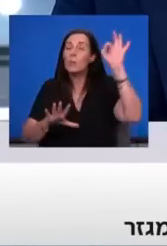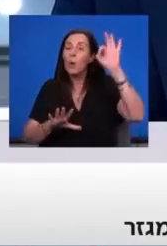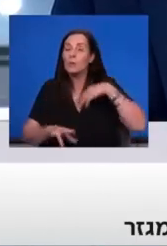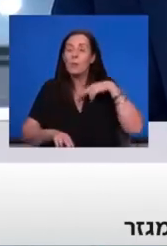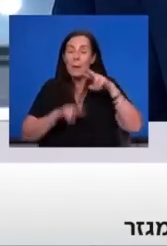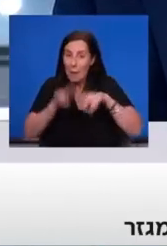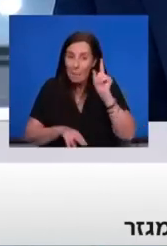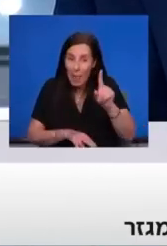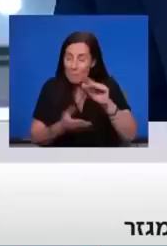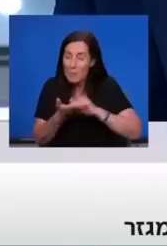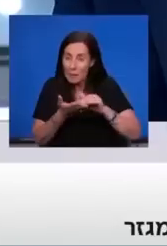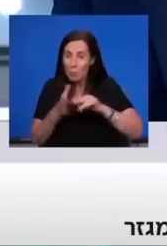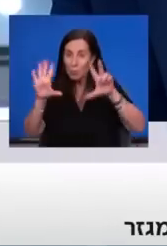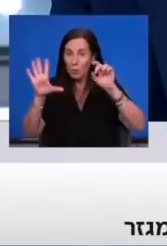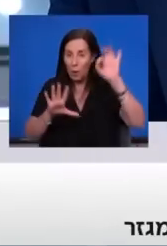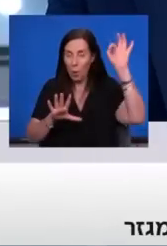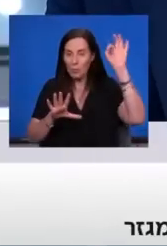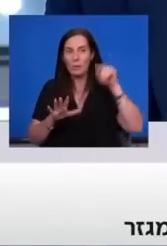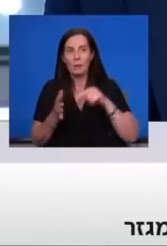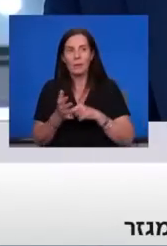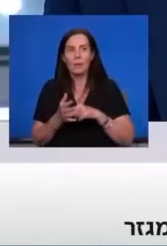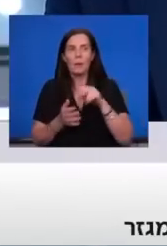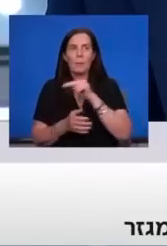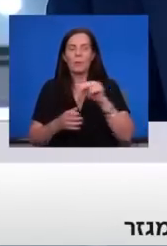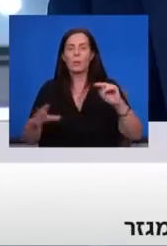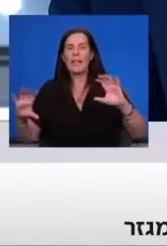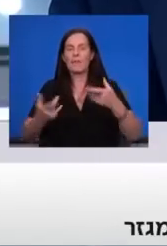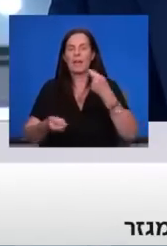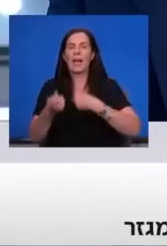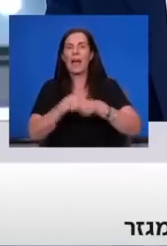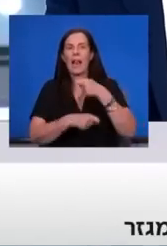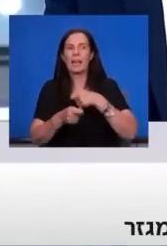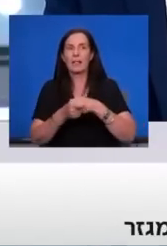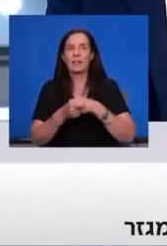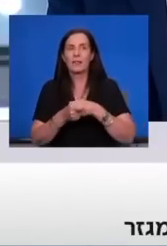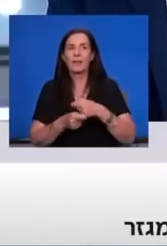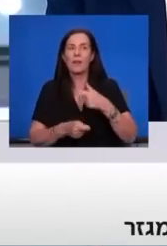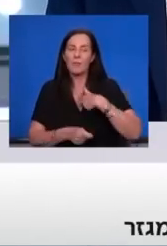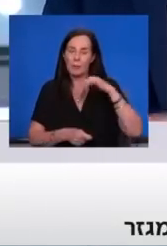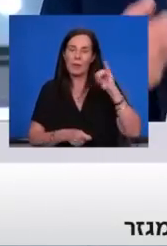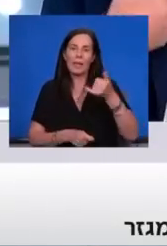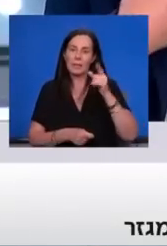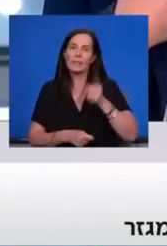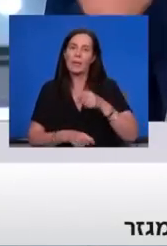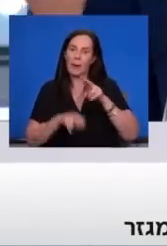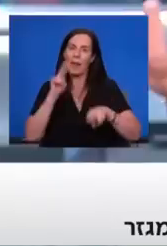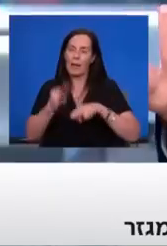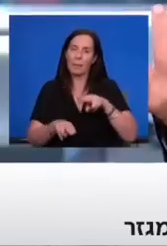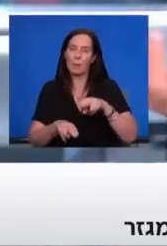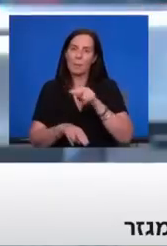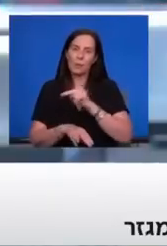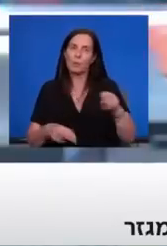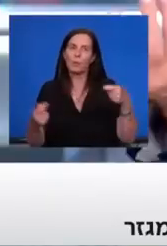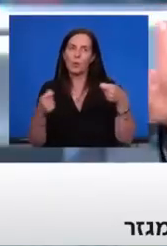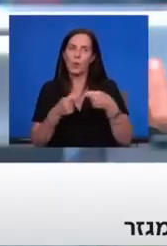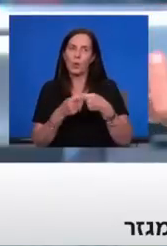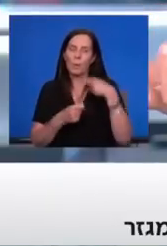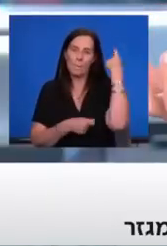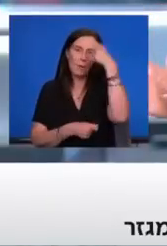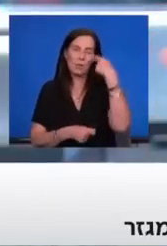לפחות. הם בנושא חברתי, כלכלי, ואנחנו כן צריכים לטפל בנושאים שקשורים בזהות. אני